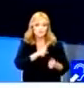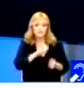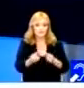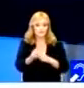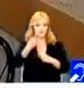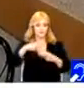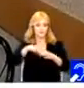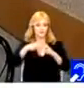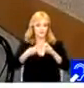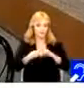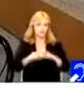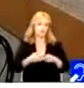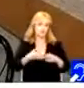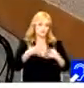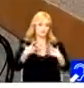cardiovasculare.